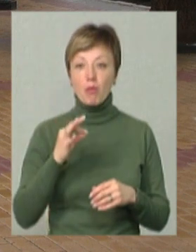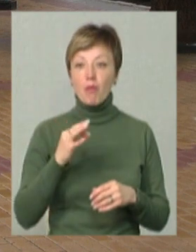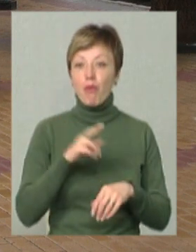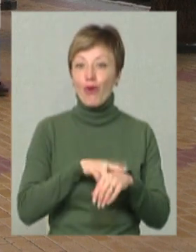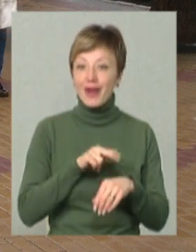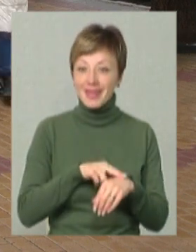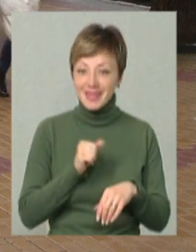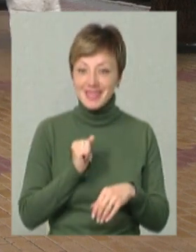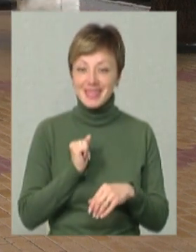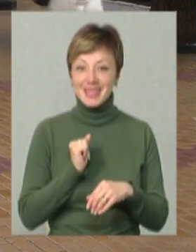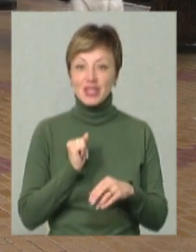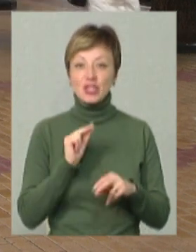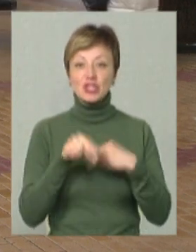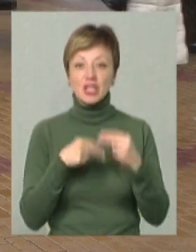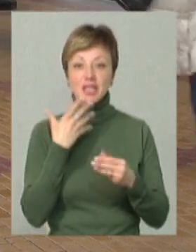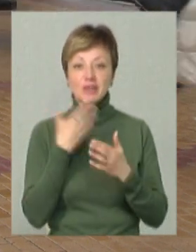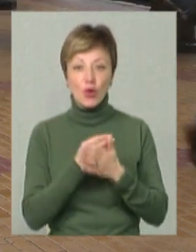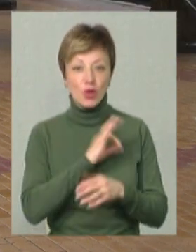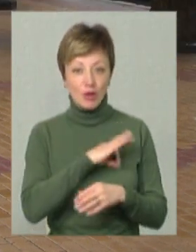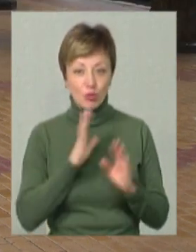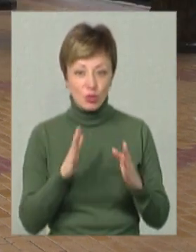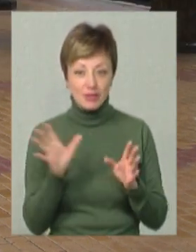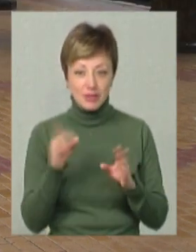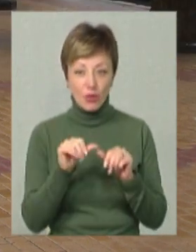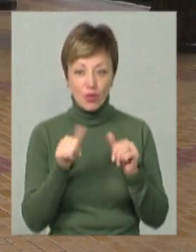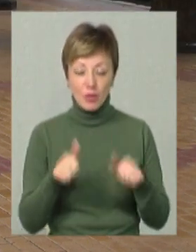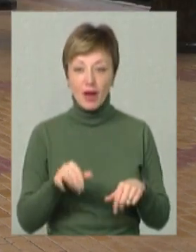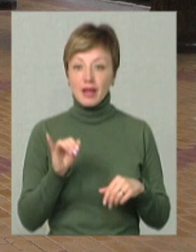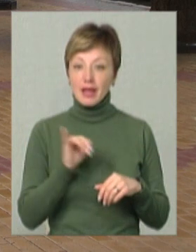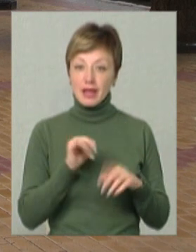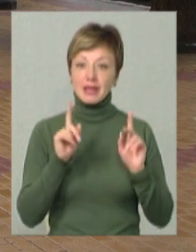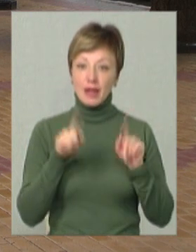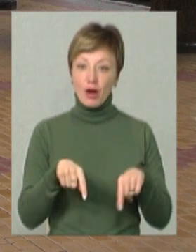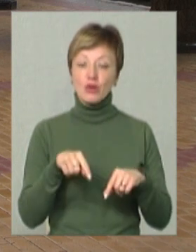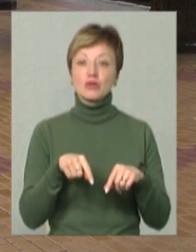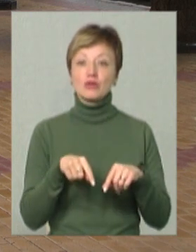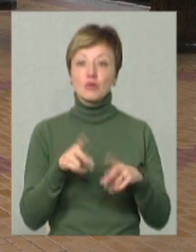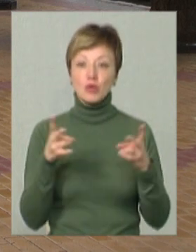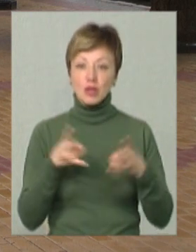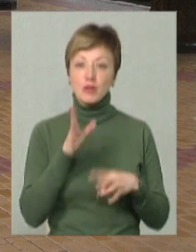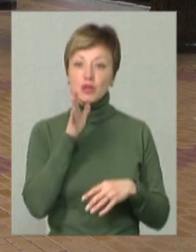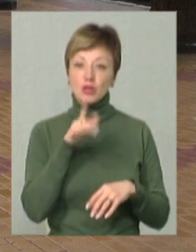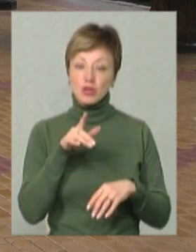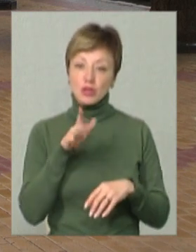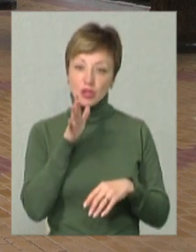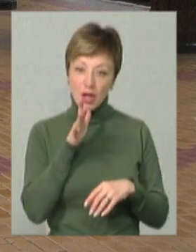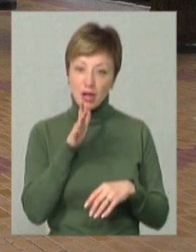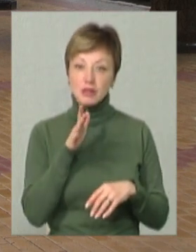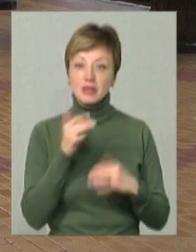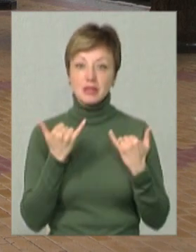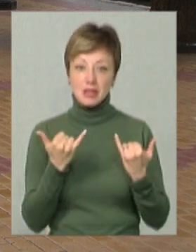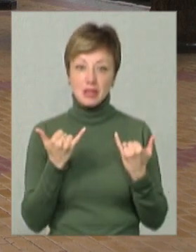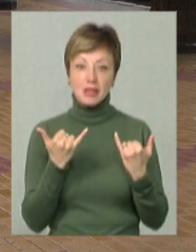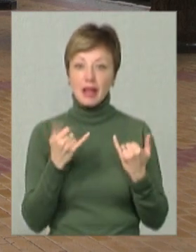знову таки він тільки через свого нотаріуса буде це все робити. І також само, що потрібен час, це там і він